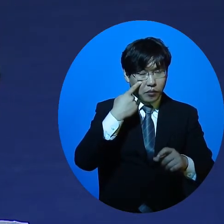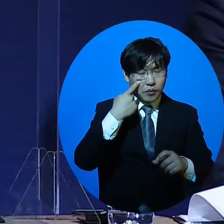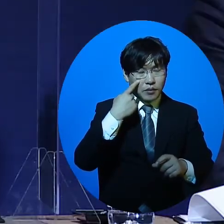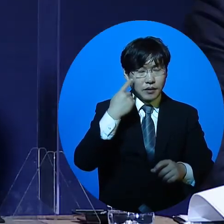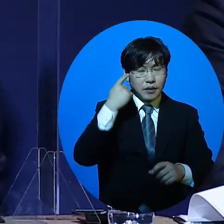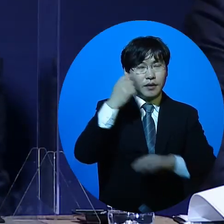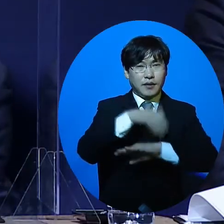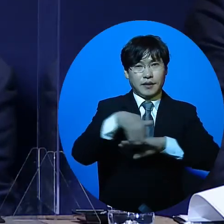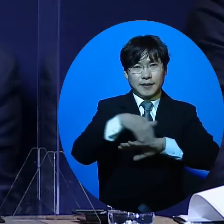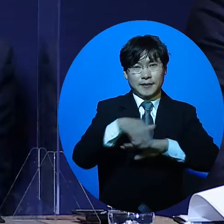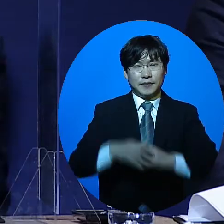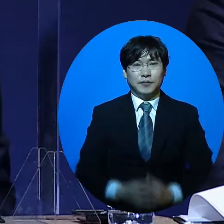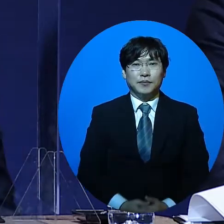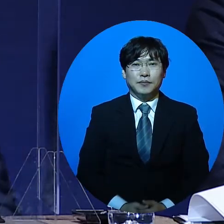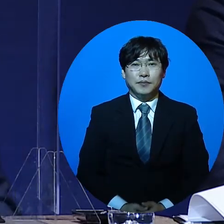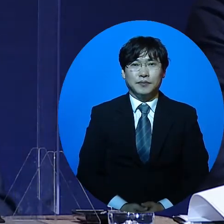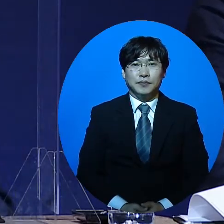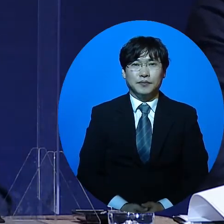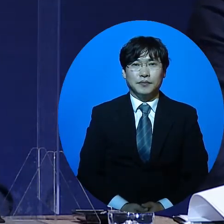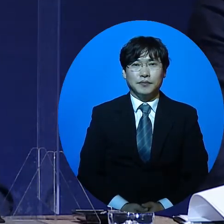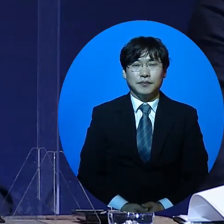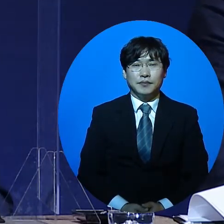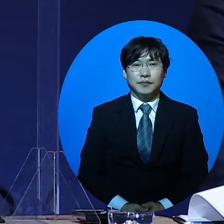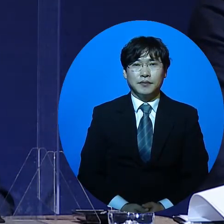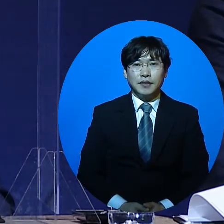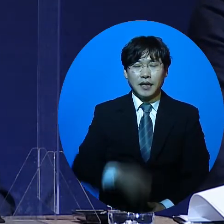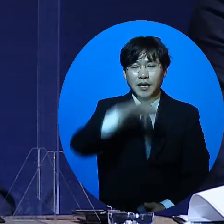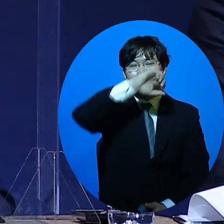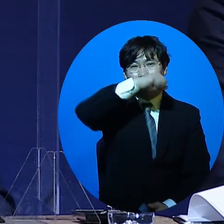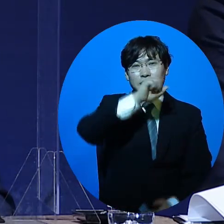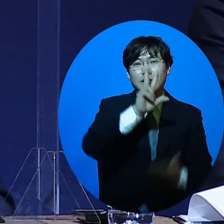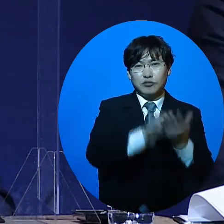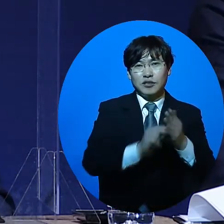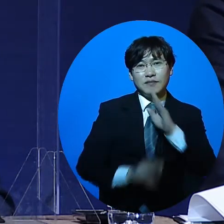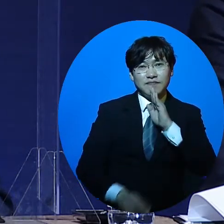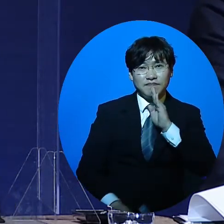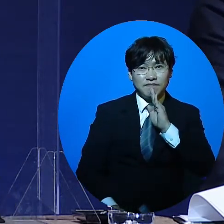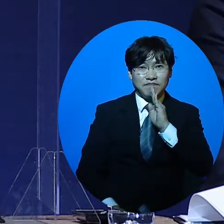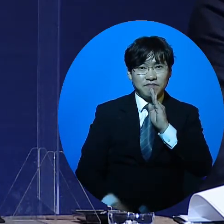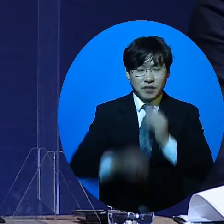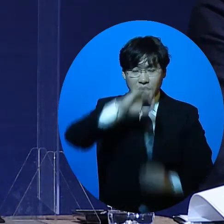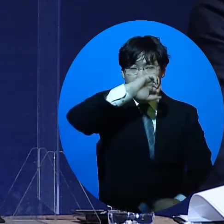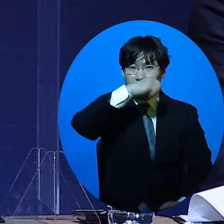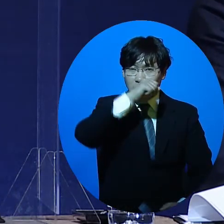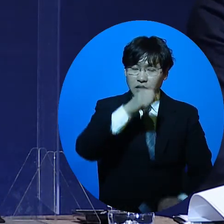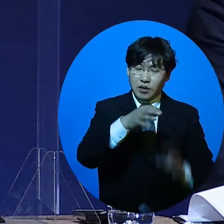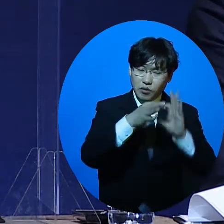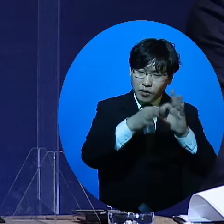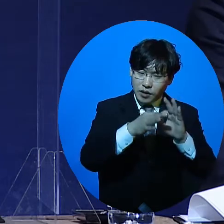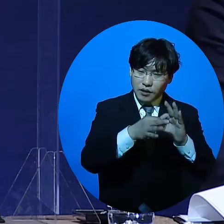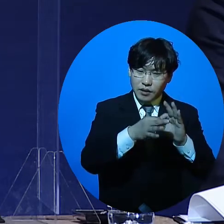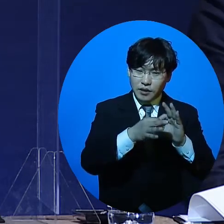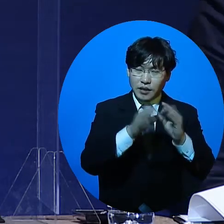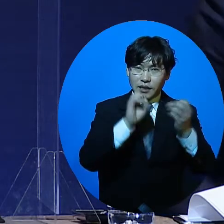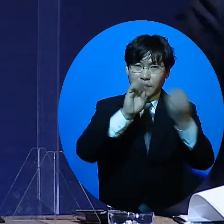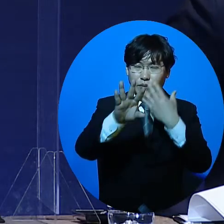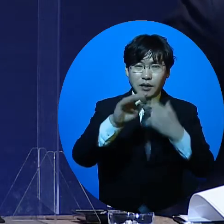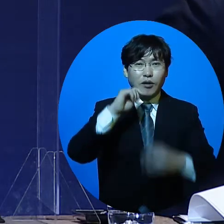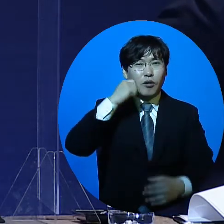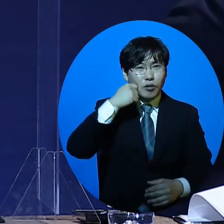네, 아무래도 예산이 문제죠. 예산에 대한 부분을 조금 언급하시기 힘드신 것